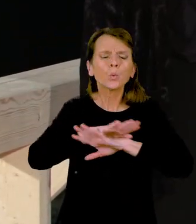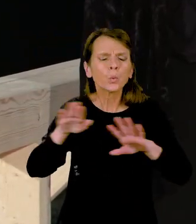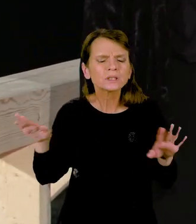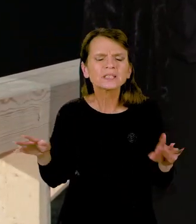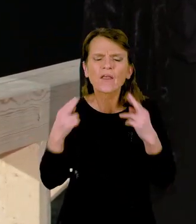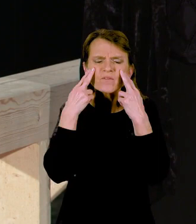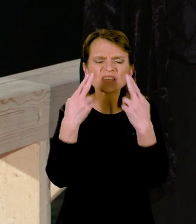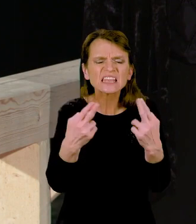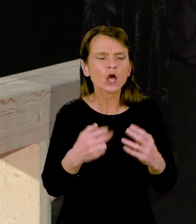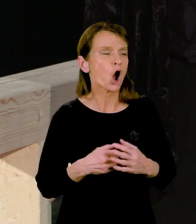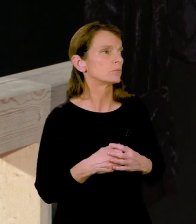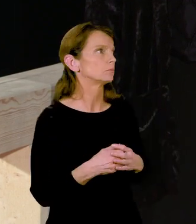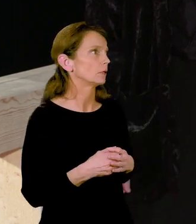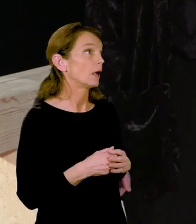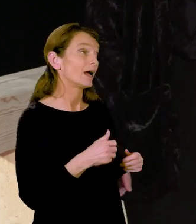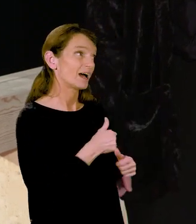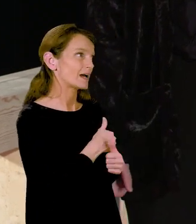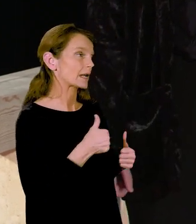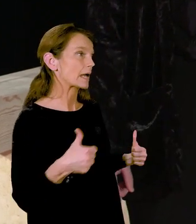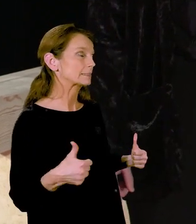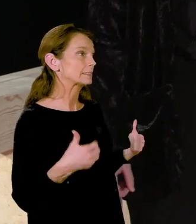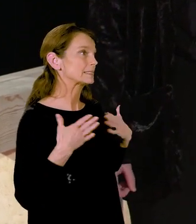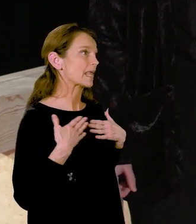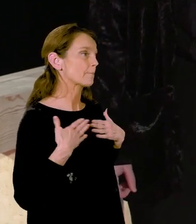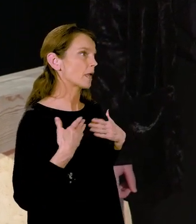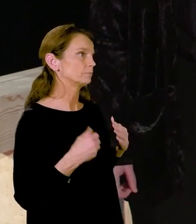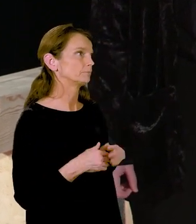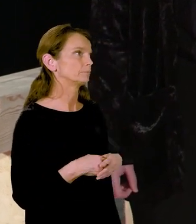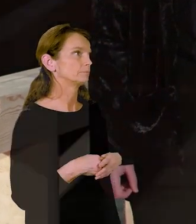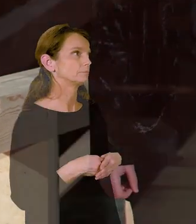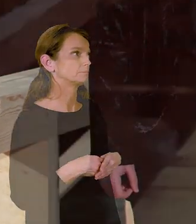vse vidijo. Razen sebe.